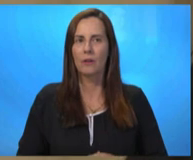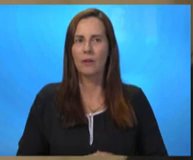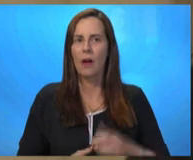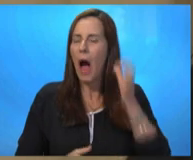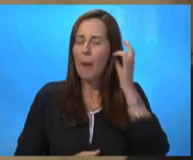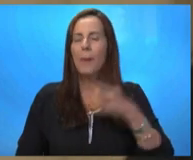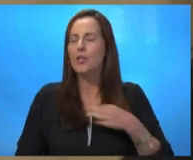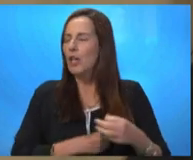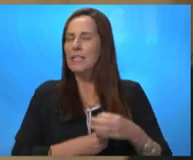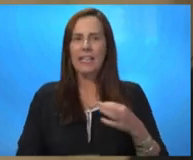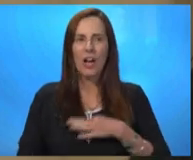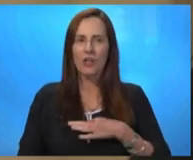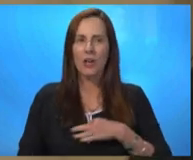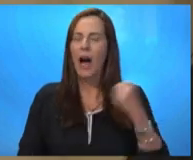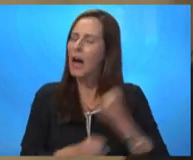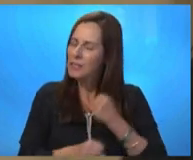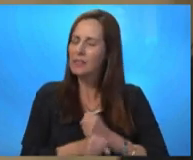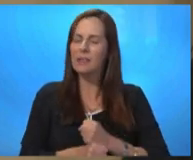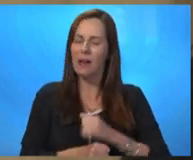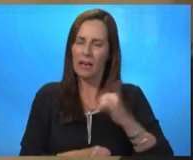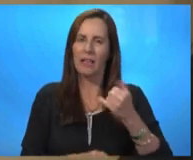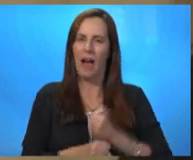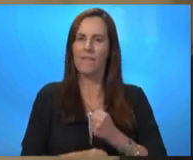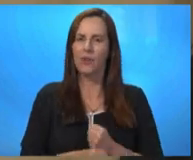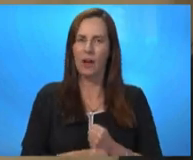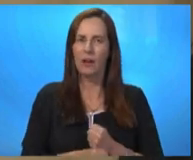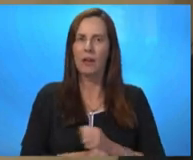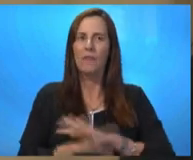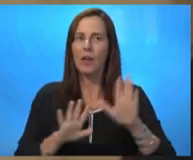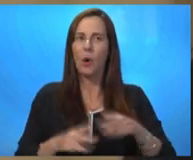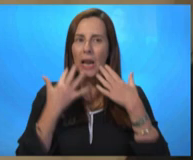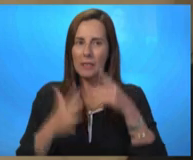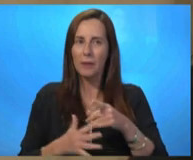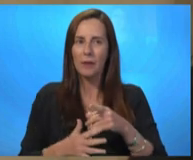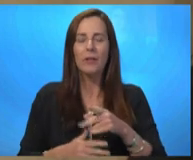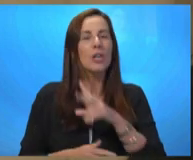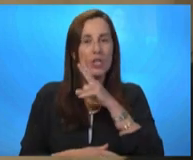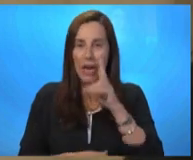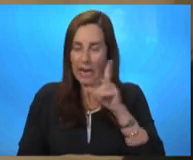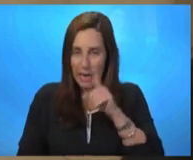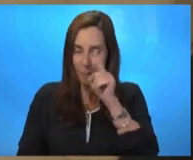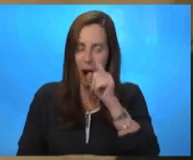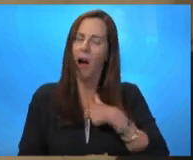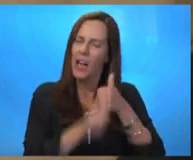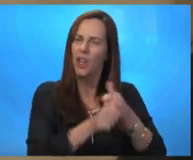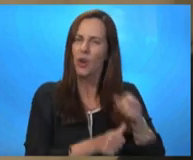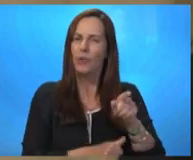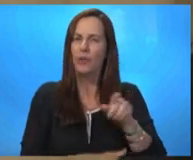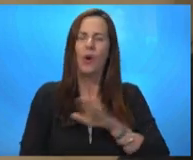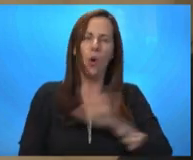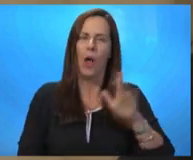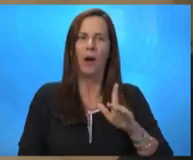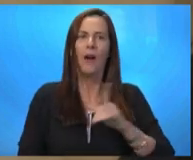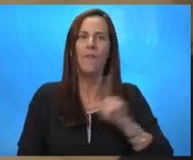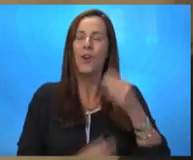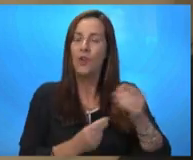שלי, עשתה את המלאכה, ורק אני יכולה לספר לה שאמא שלה תרדוף אותו ולא תיתן